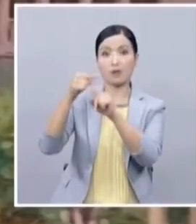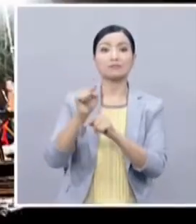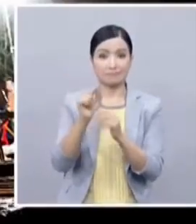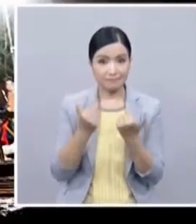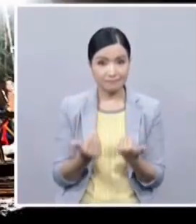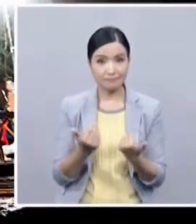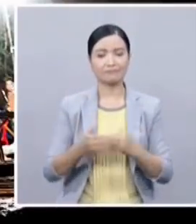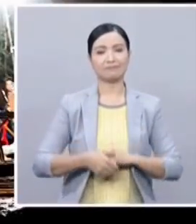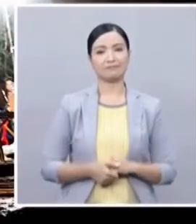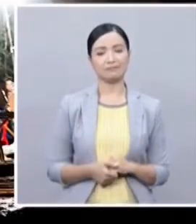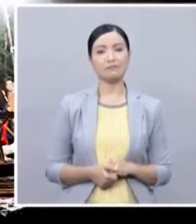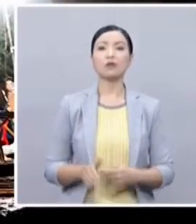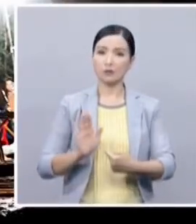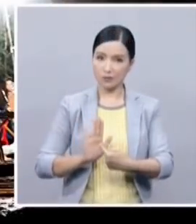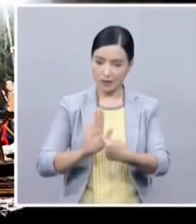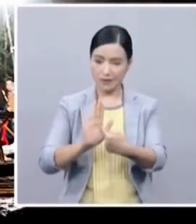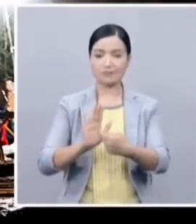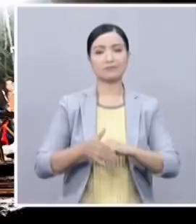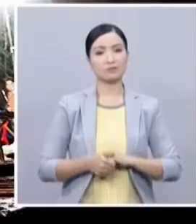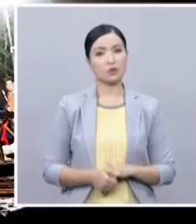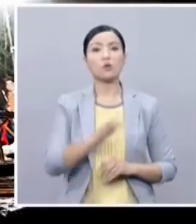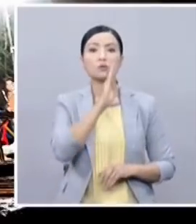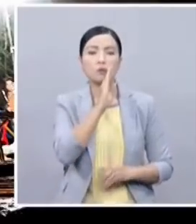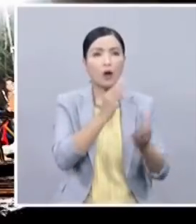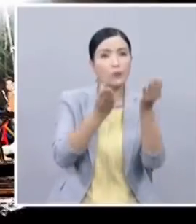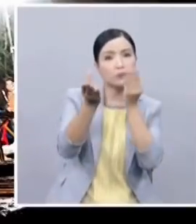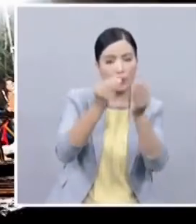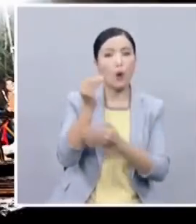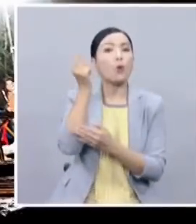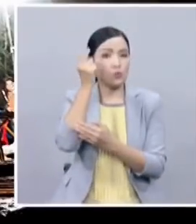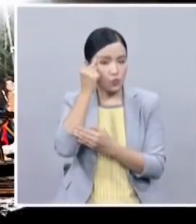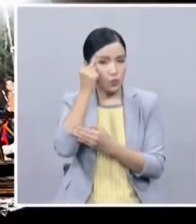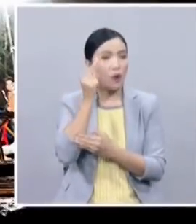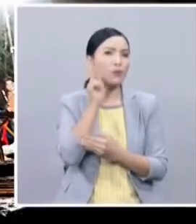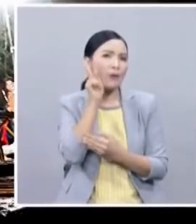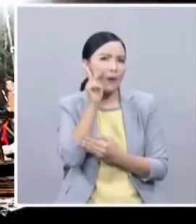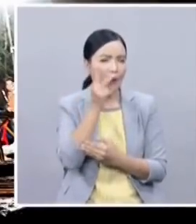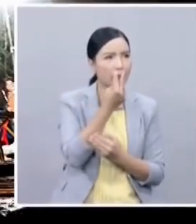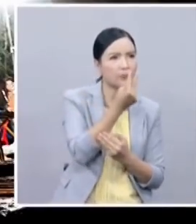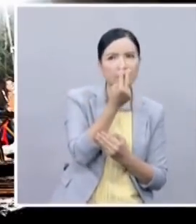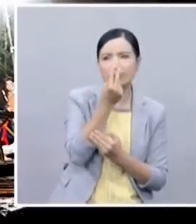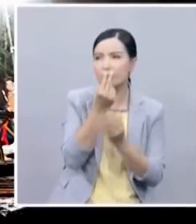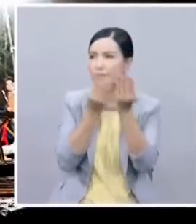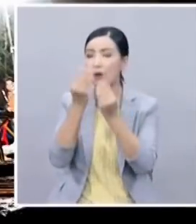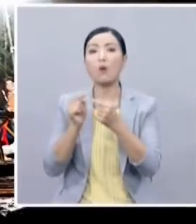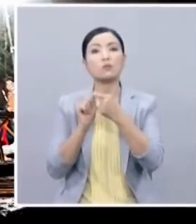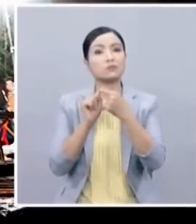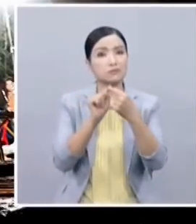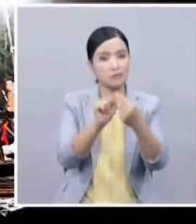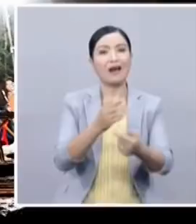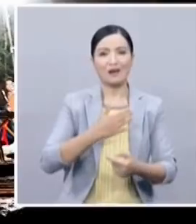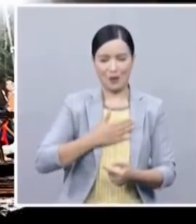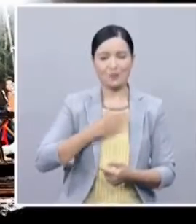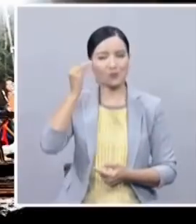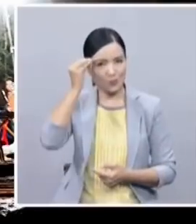ณ์ในครั้งนี้อาทิ1ถ้าเราใฝ่รู้เฝ้าติดตามข่าวสารจากสื่อทุกแขนงอย่างต่อเนื่องแล้วเราก็